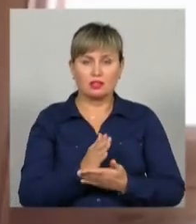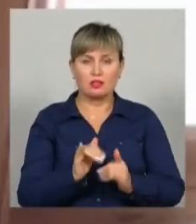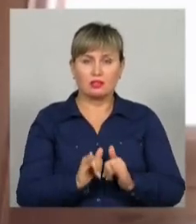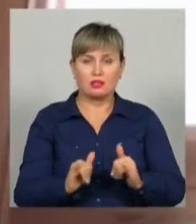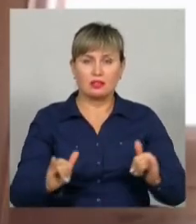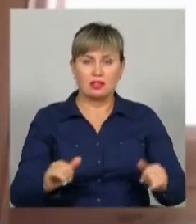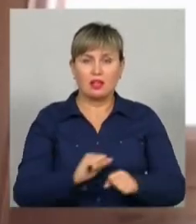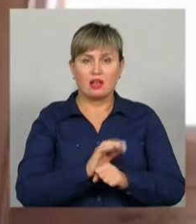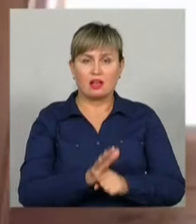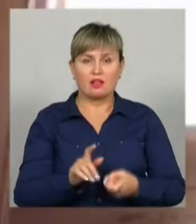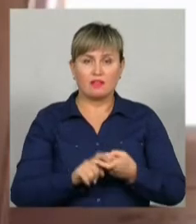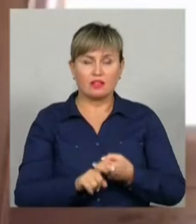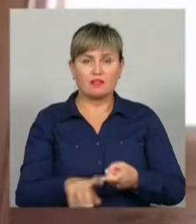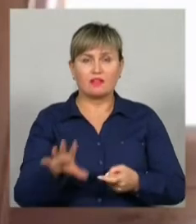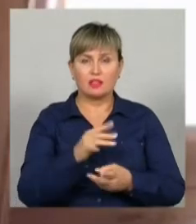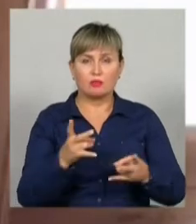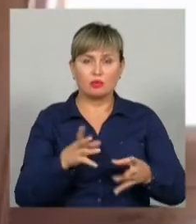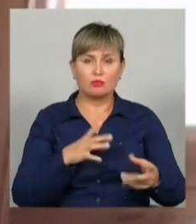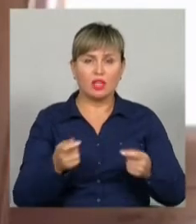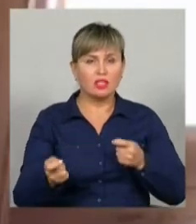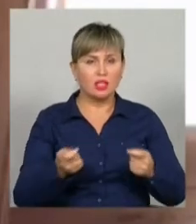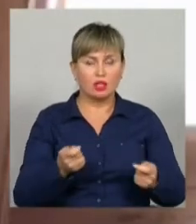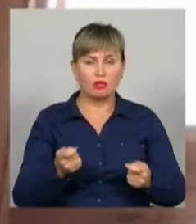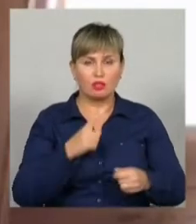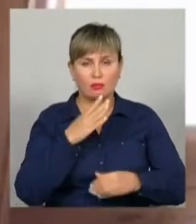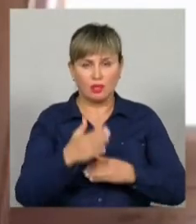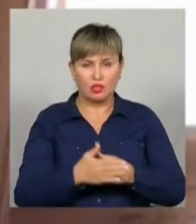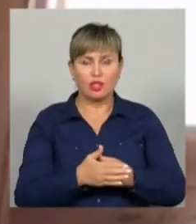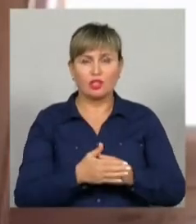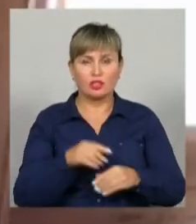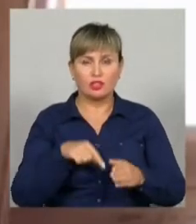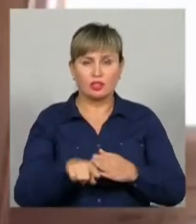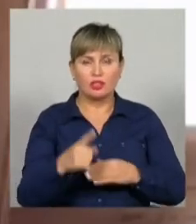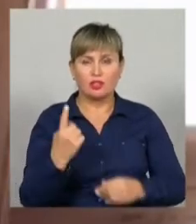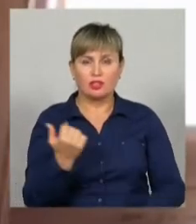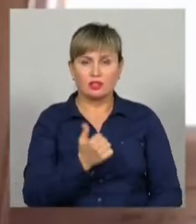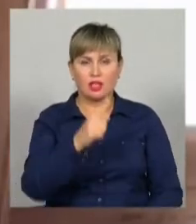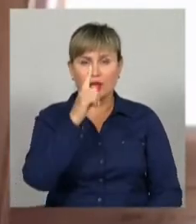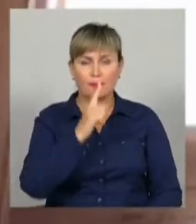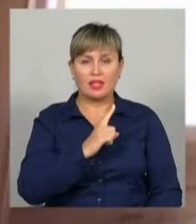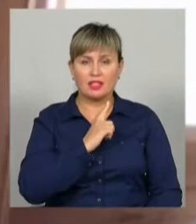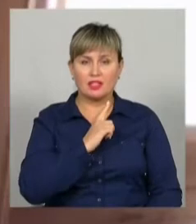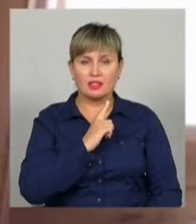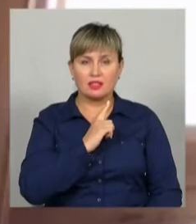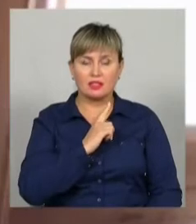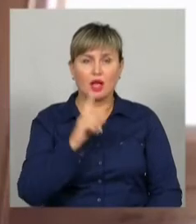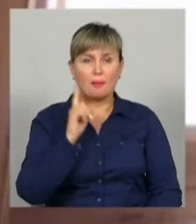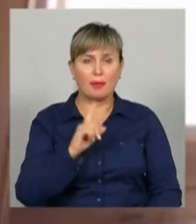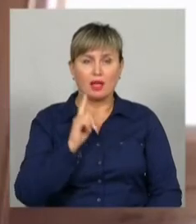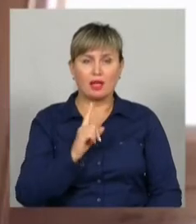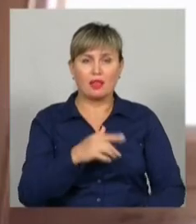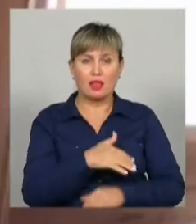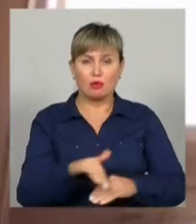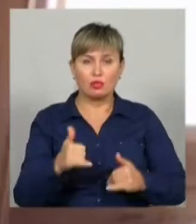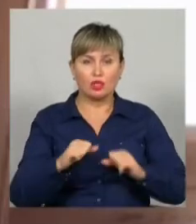коронавирусной инфекции, поэтому всем нужно быть осторожным, по крайней мере, в ближайшие, скажем, недели, месяцы, пока вот на улице